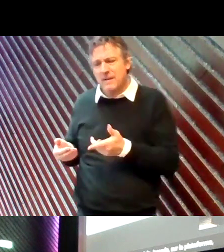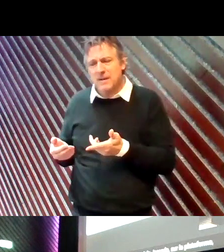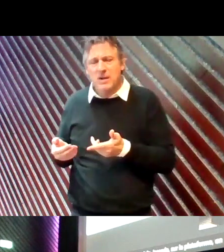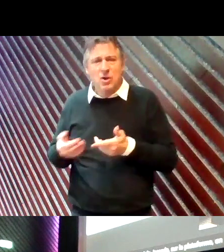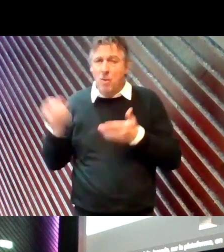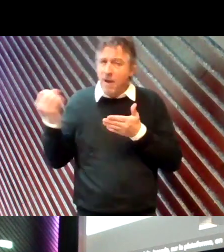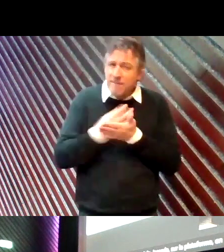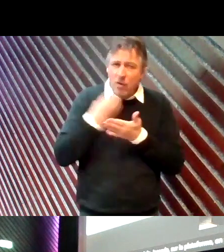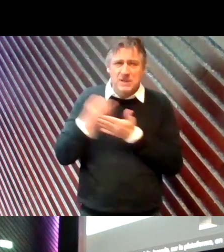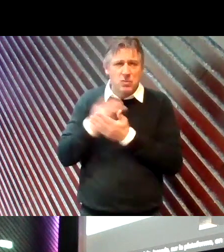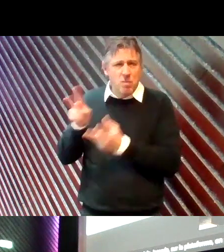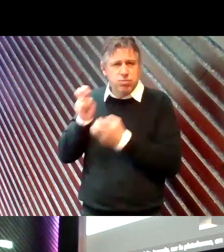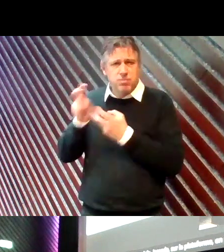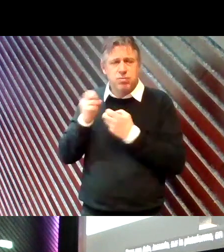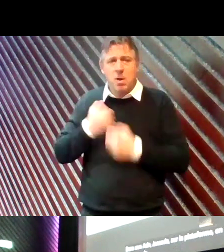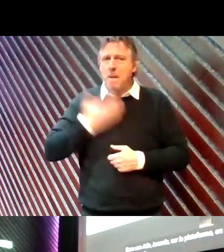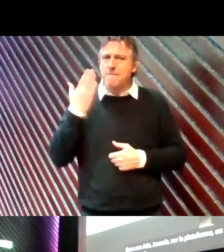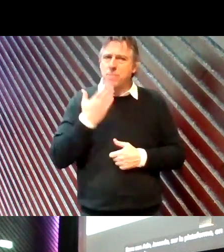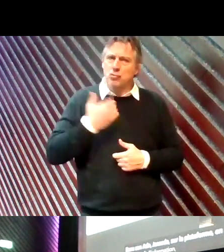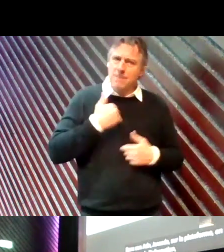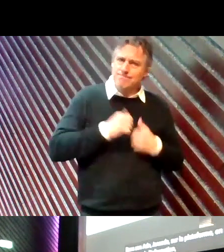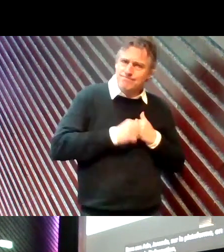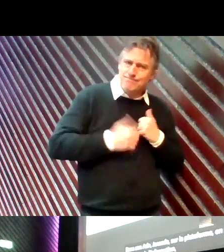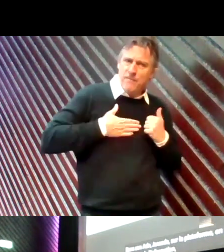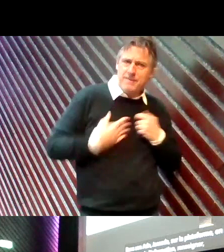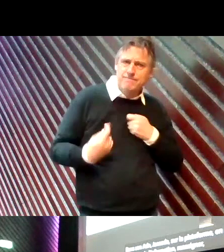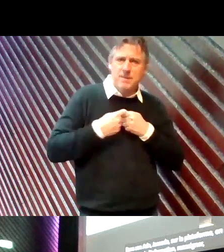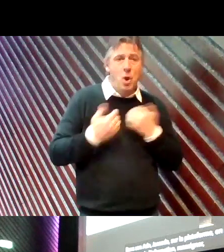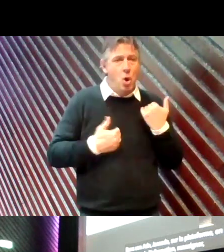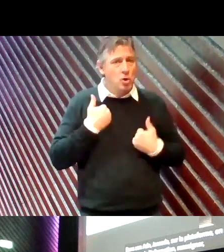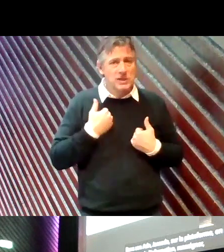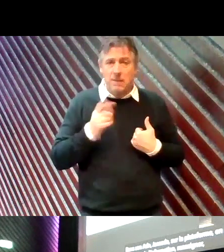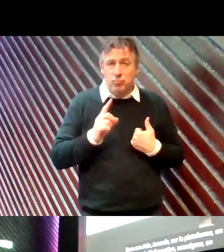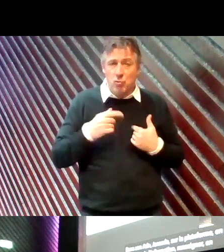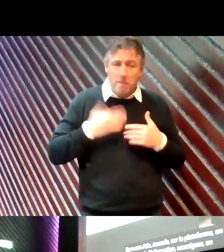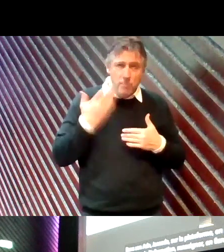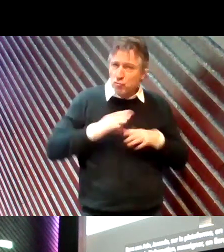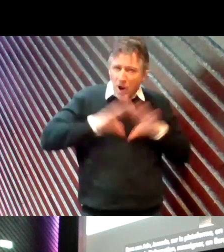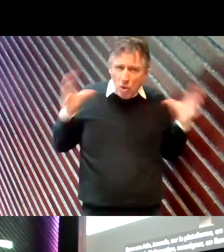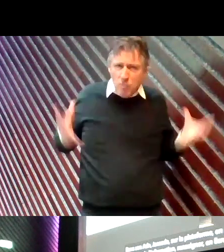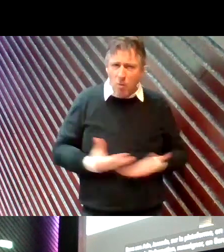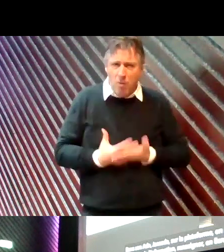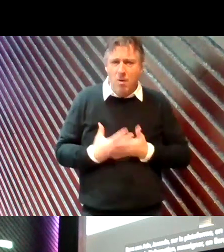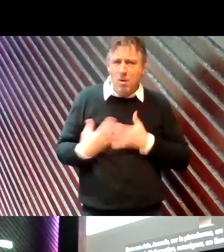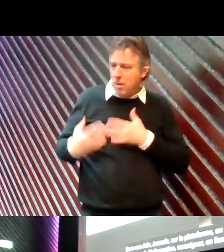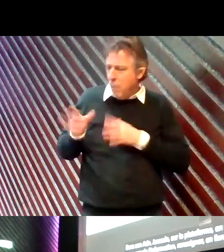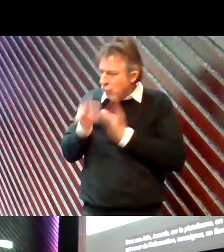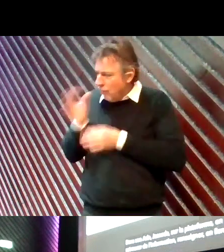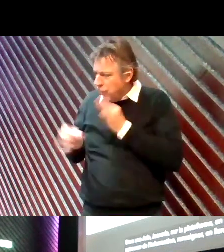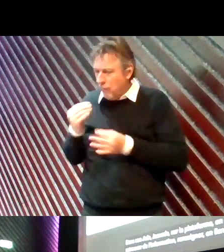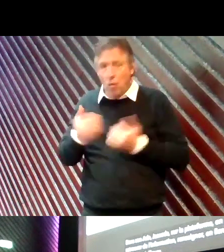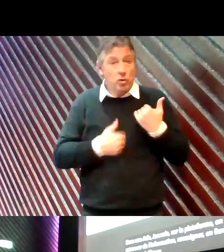'information en lien avec ses besoins spécifiques et pas son handicap mais en tout cas l'ensemble de ses besoins spécifiques et on peut être une personne